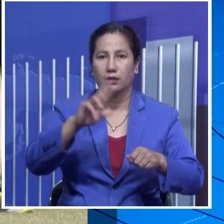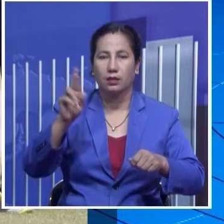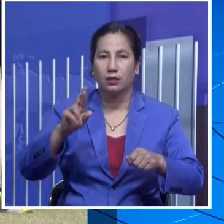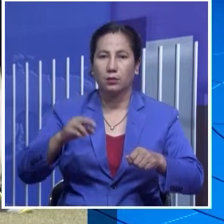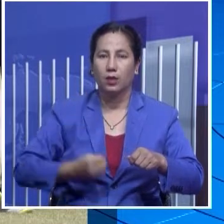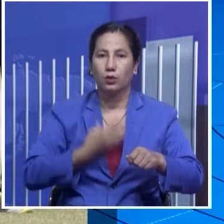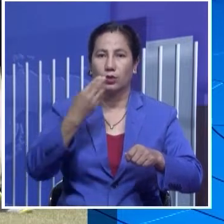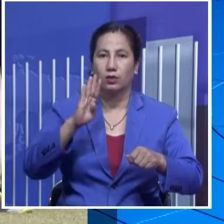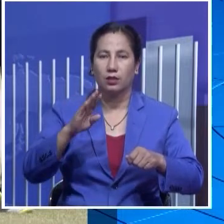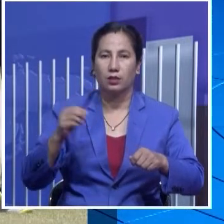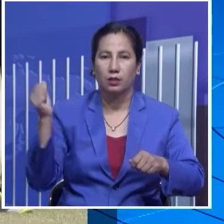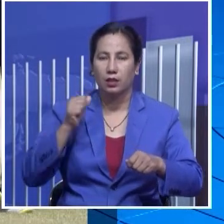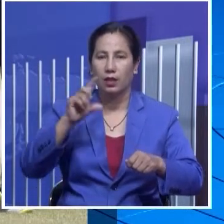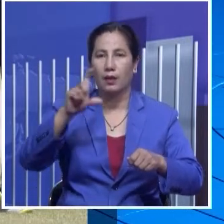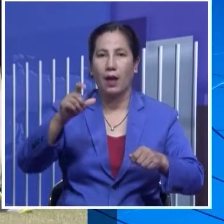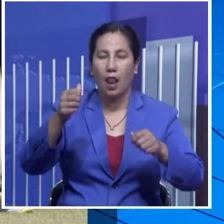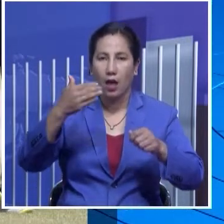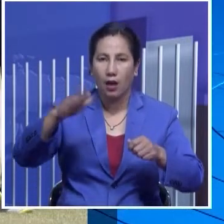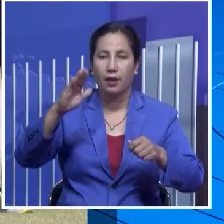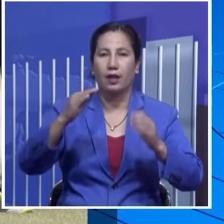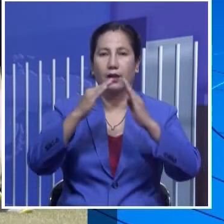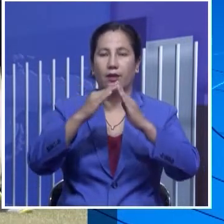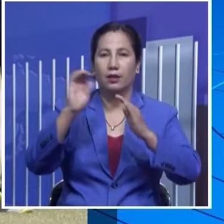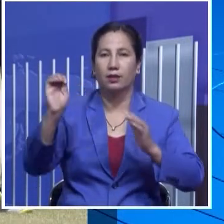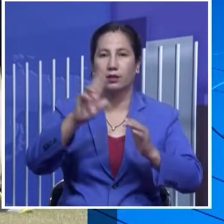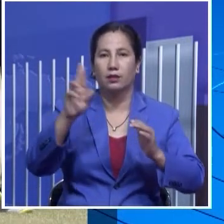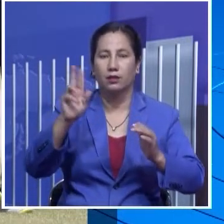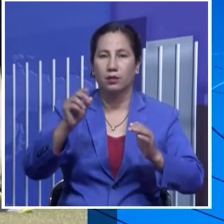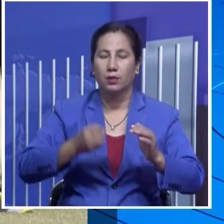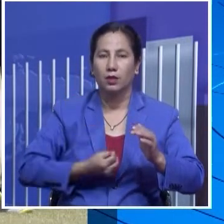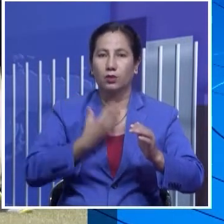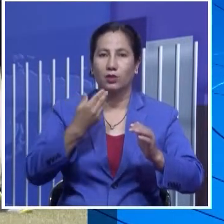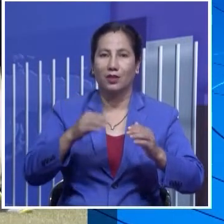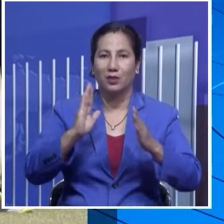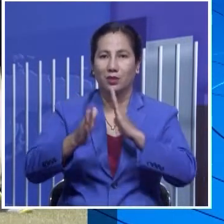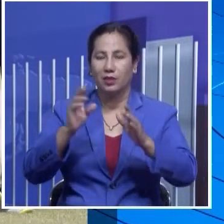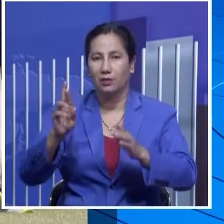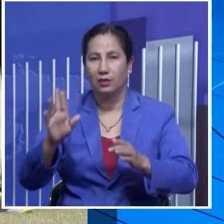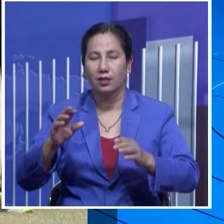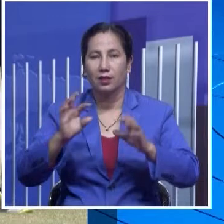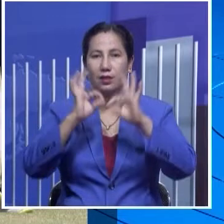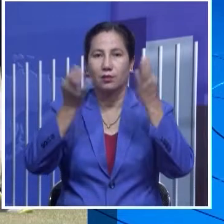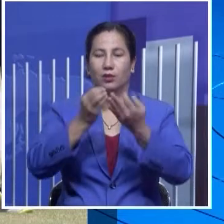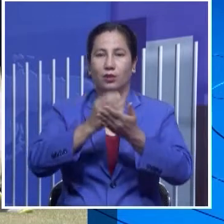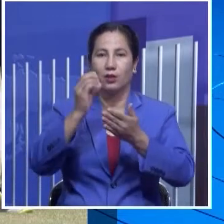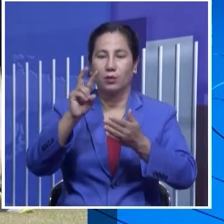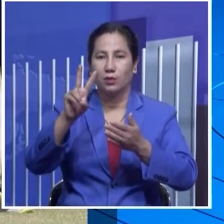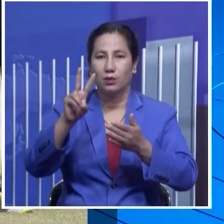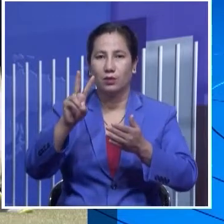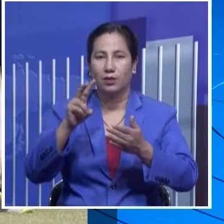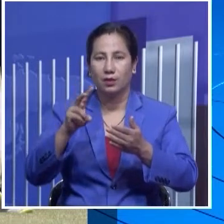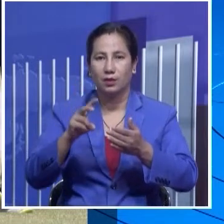योजनामा हुनेछ भने क्यानाडा पनि नेपाललाई हराएर घरेलु सिरिजमा सुखद अन्त्यको योजनामा हुनेछ। विश्वकप लिग 2